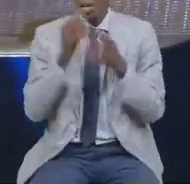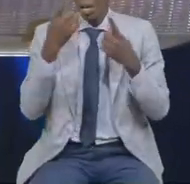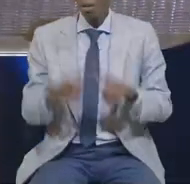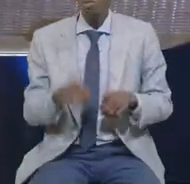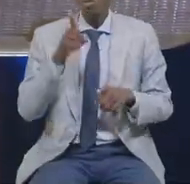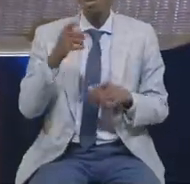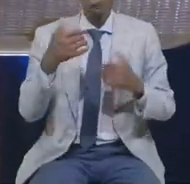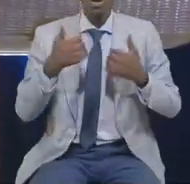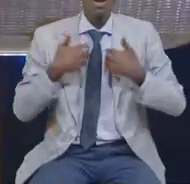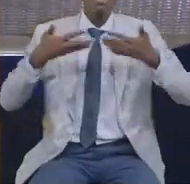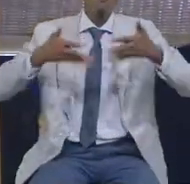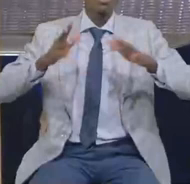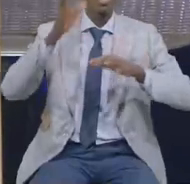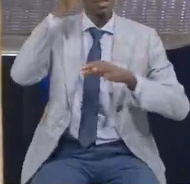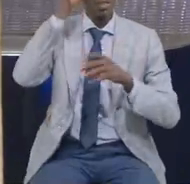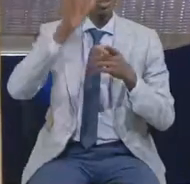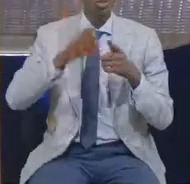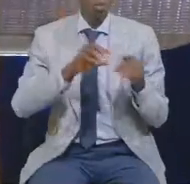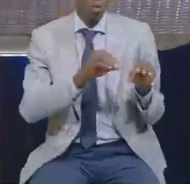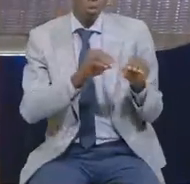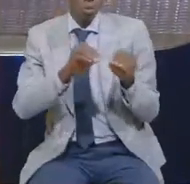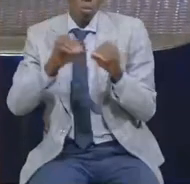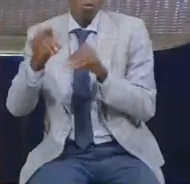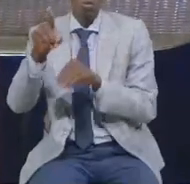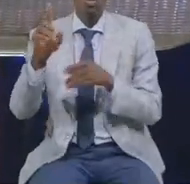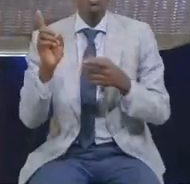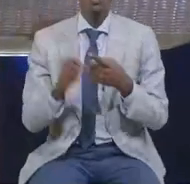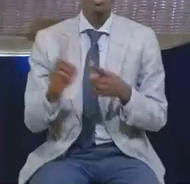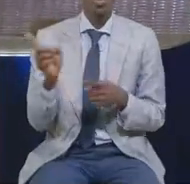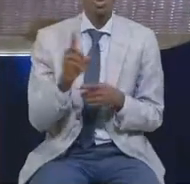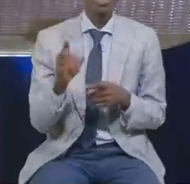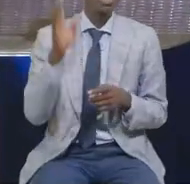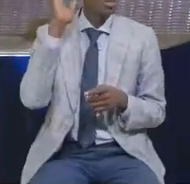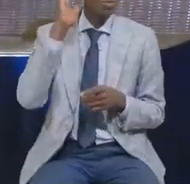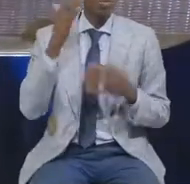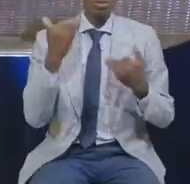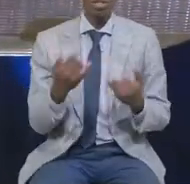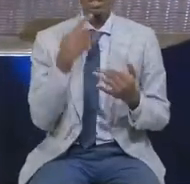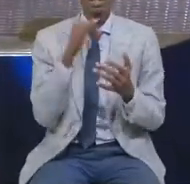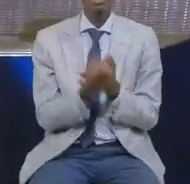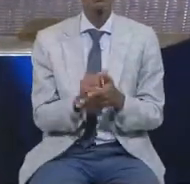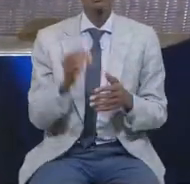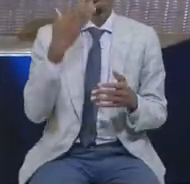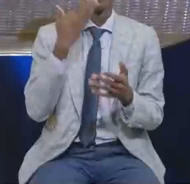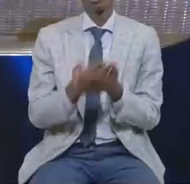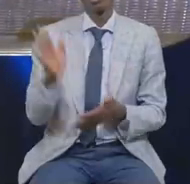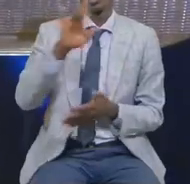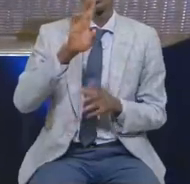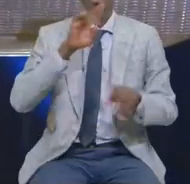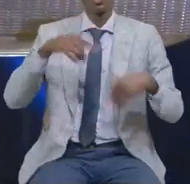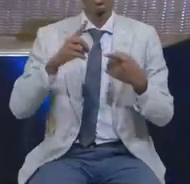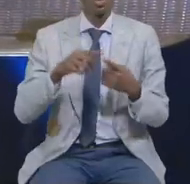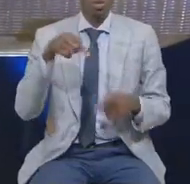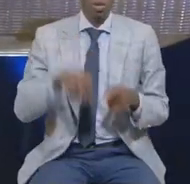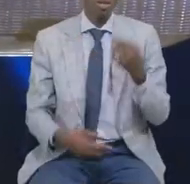Si cela arrive, tu permets à Satan de t'acculer et tu choisis d'aller en enfer au lieu de rester